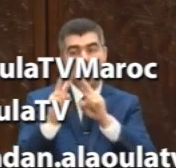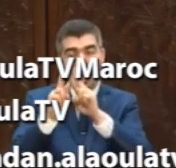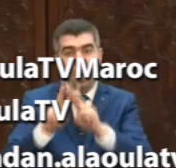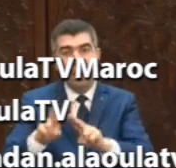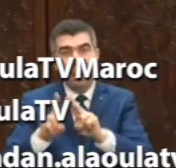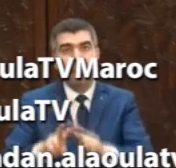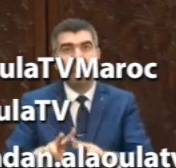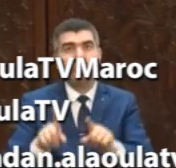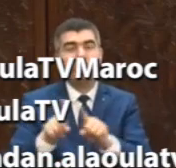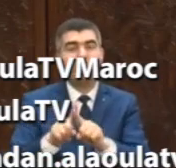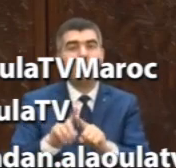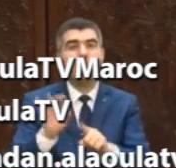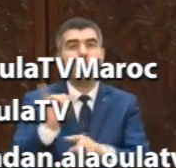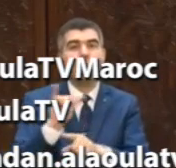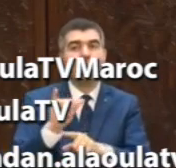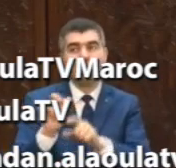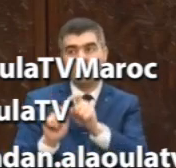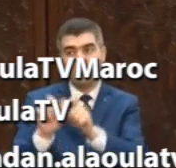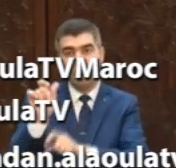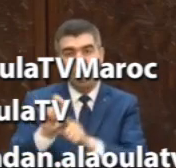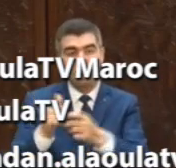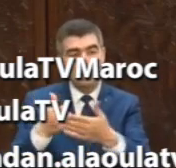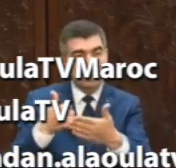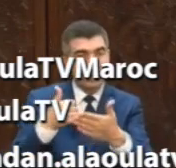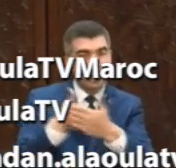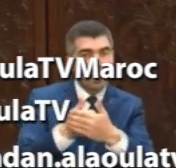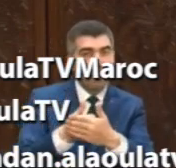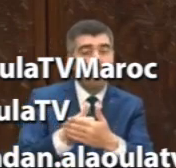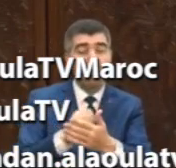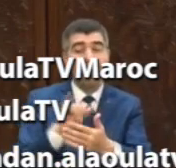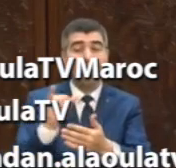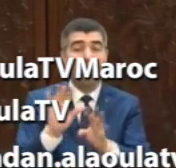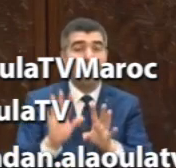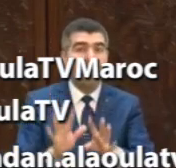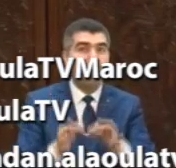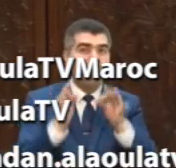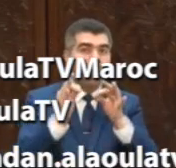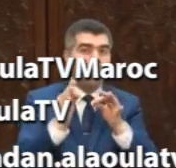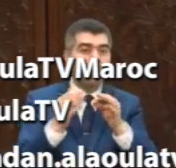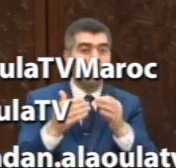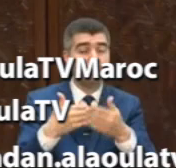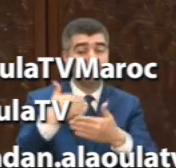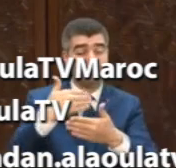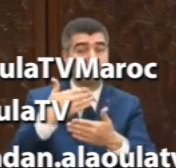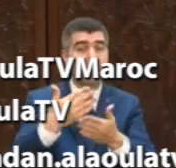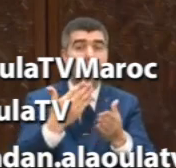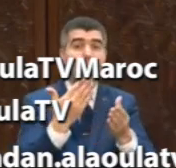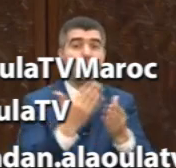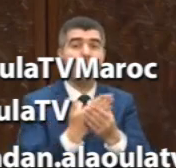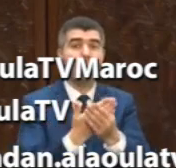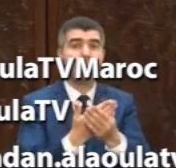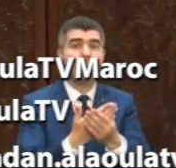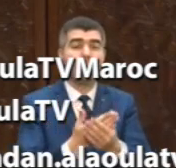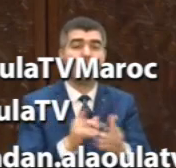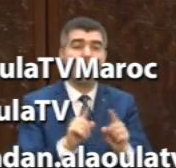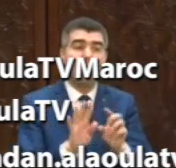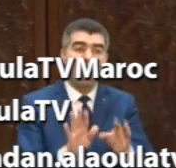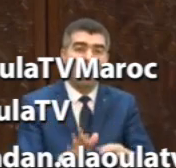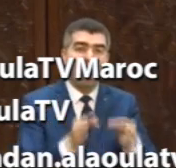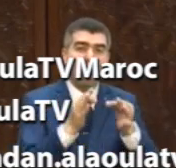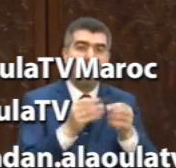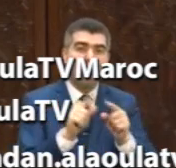المجال الآثار الاقتصادية والاجتماعية لحوادث السير، على أساس أن الدراسة ديال هذه الآثار هي اللي غتعطينا